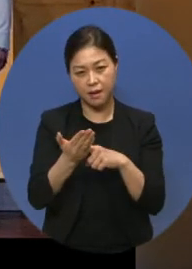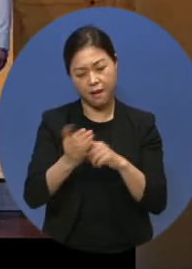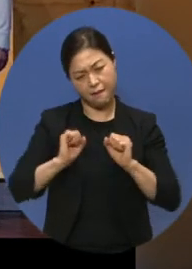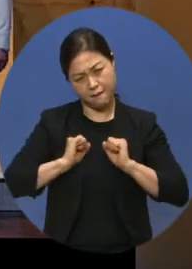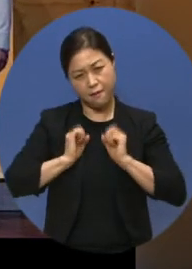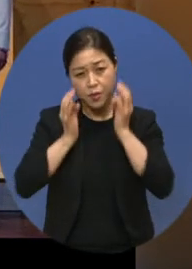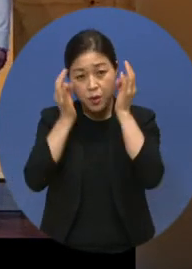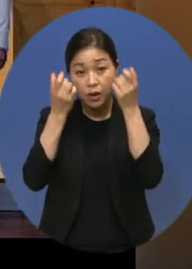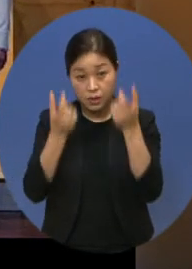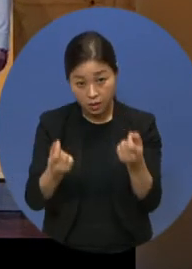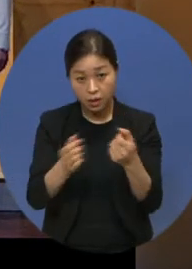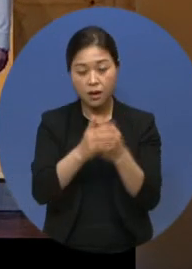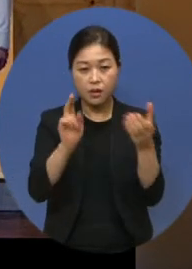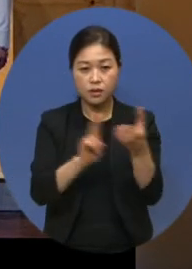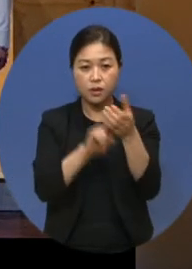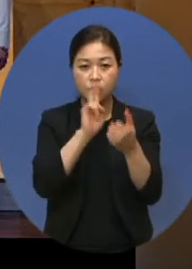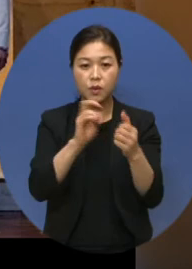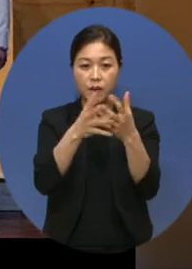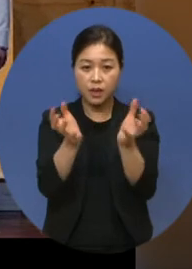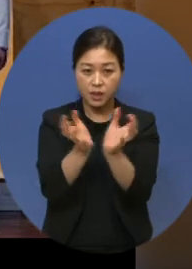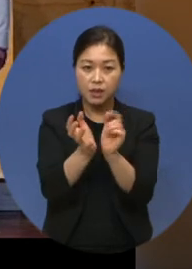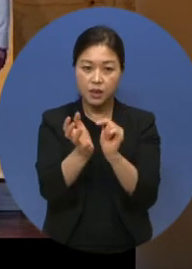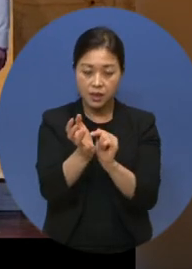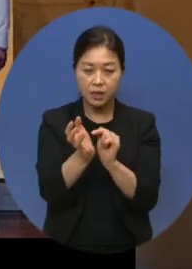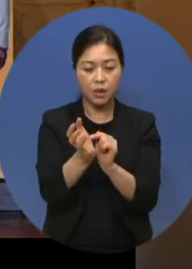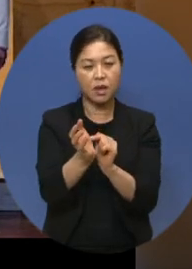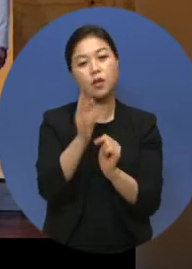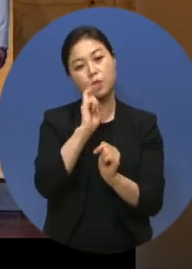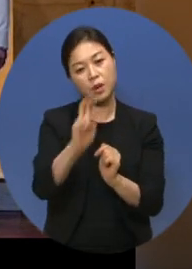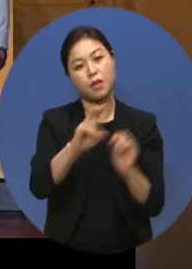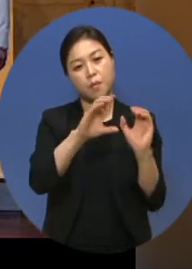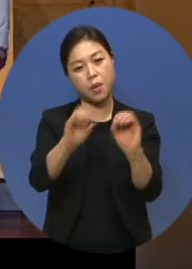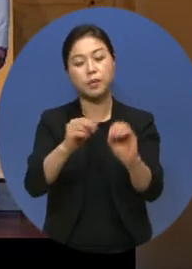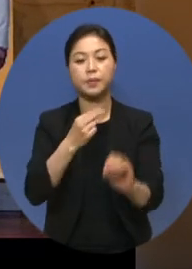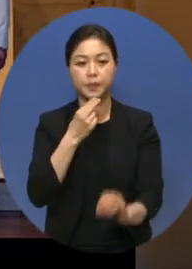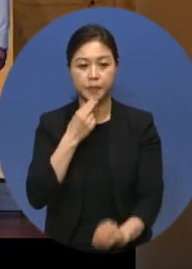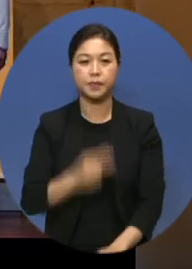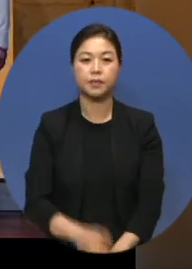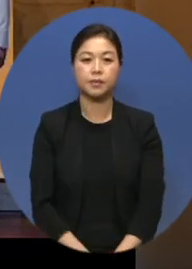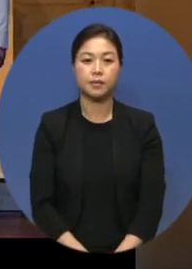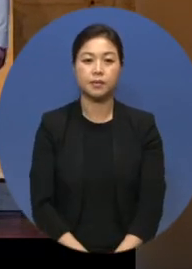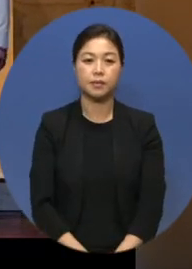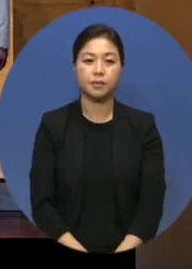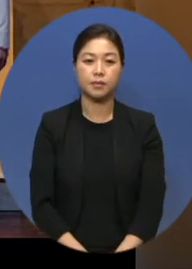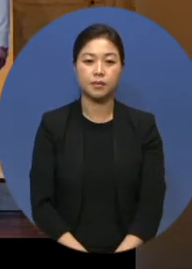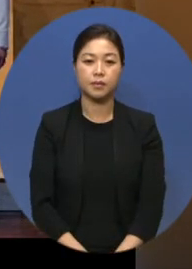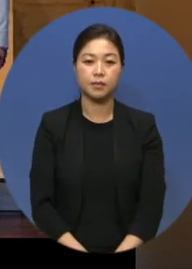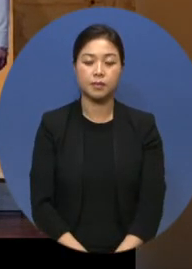미라클 앙상블의 노래는 멈추지 않을 것입니다.